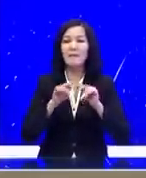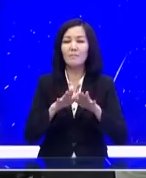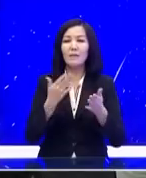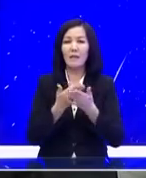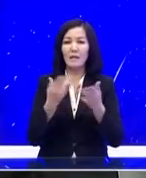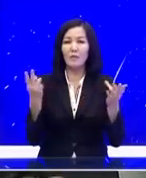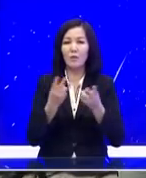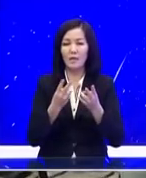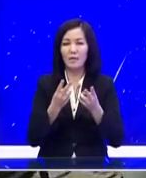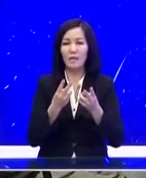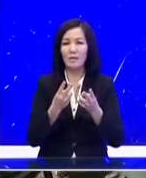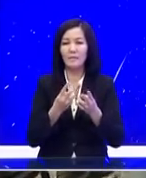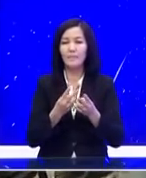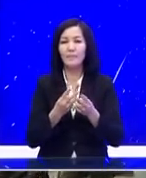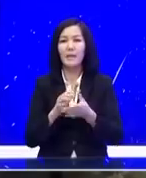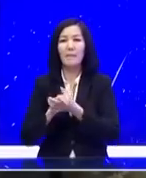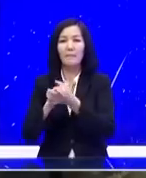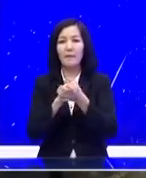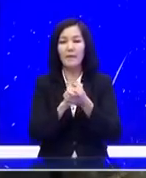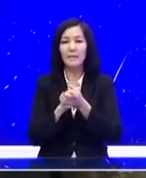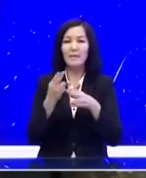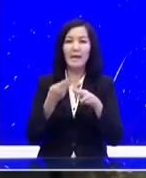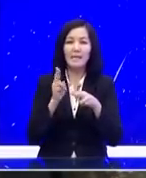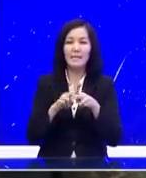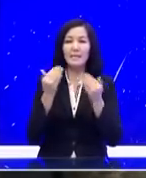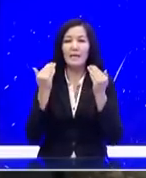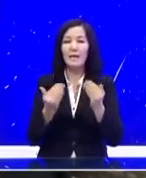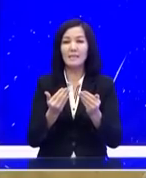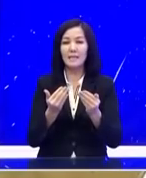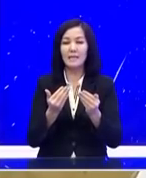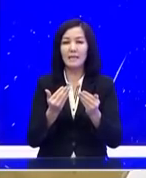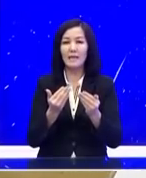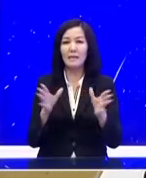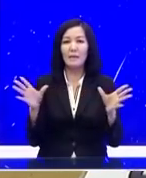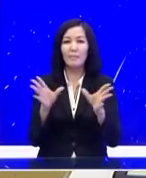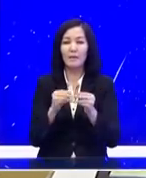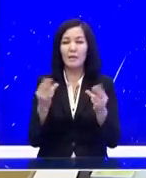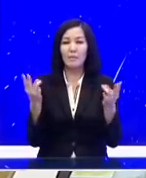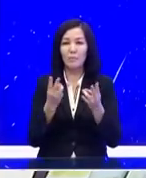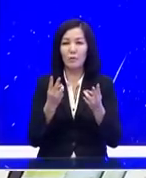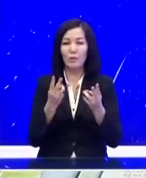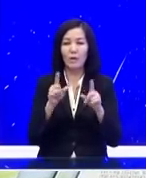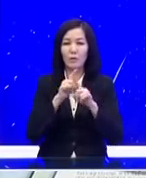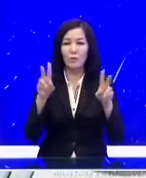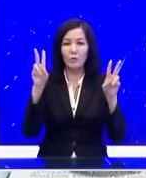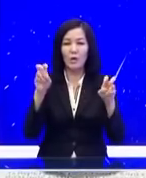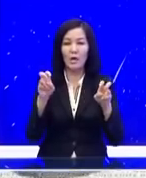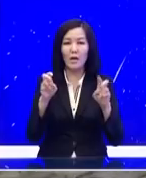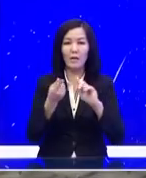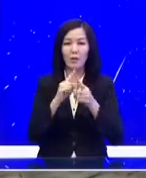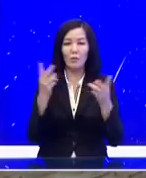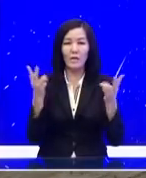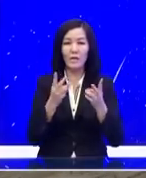керек. Елдің күші бірлікте, әсіресе қазіргідей сындарлы сәтте бірге болу ұранға айналуы тиіс дейді